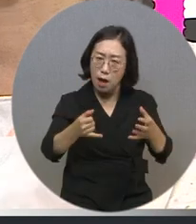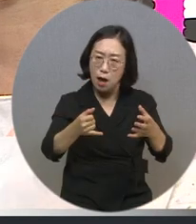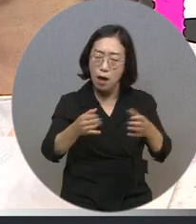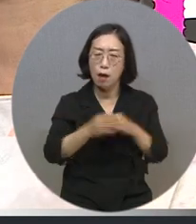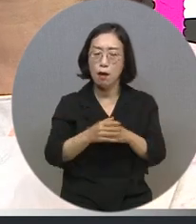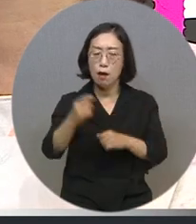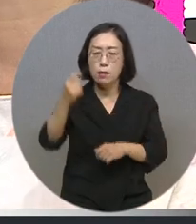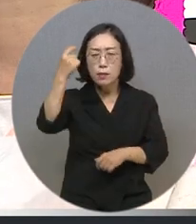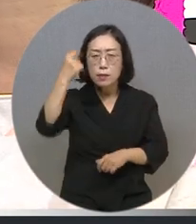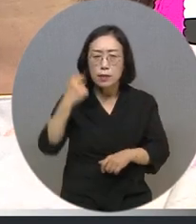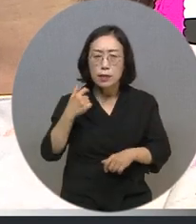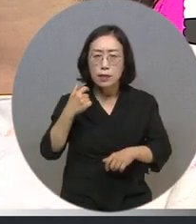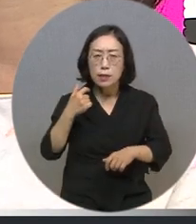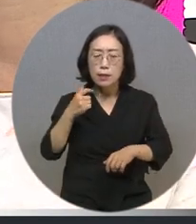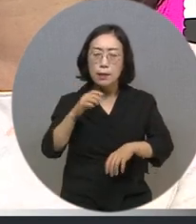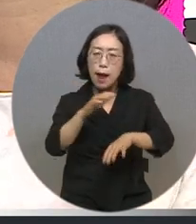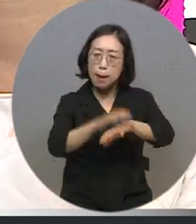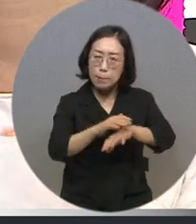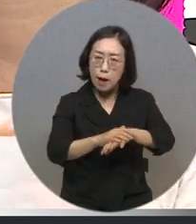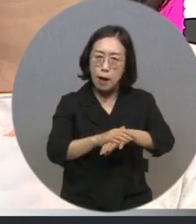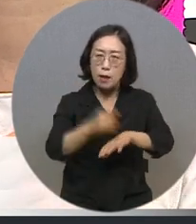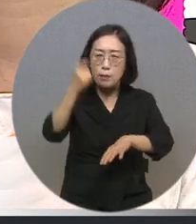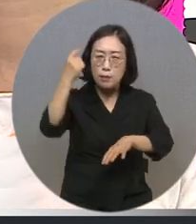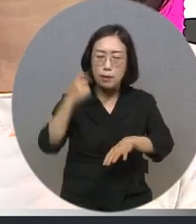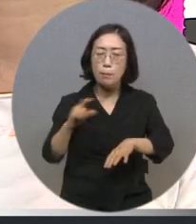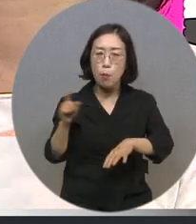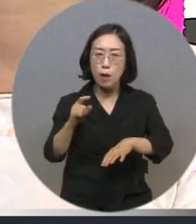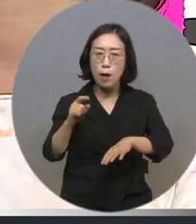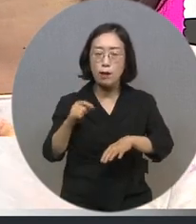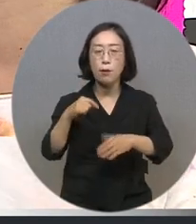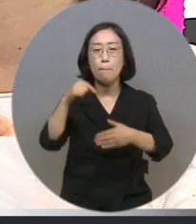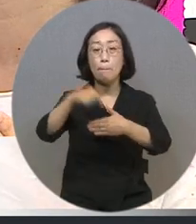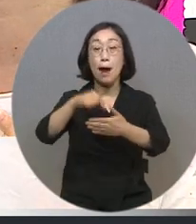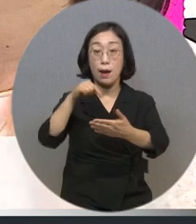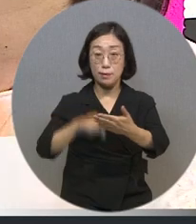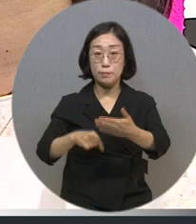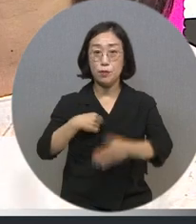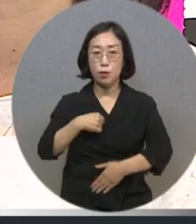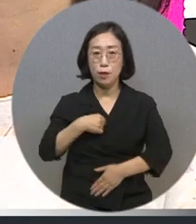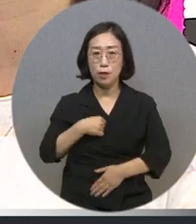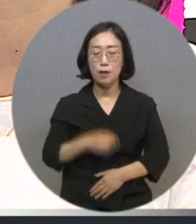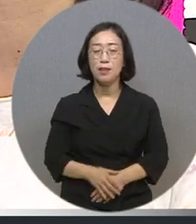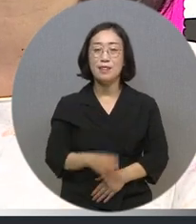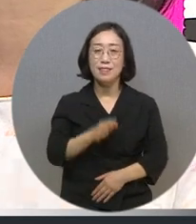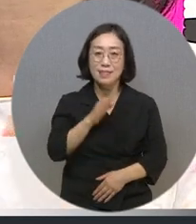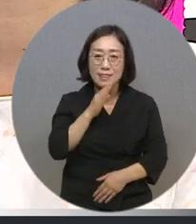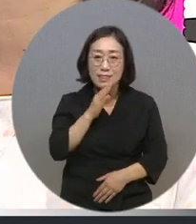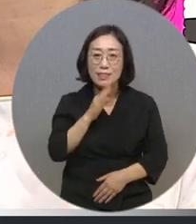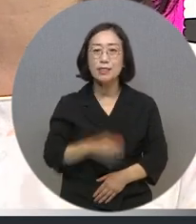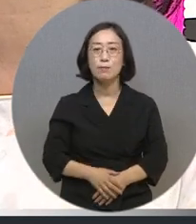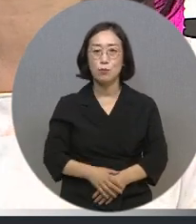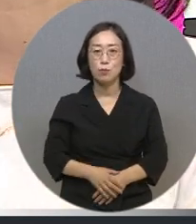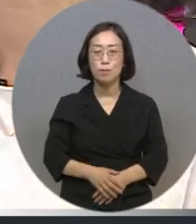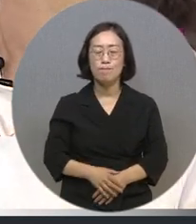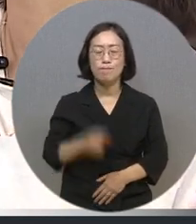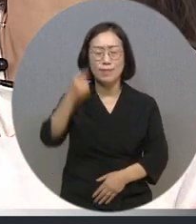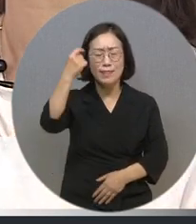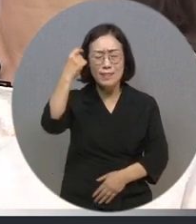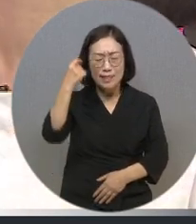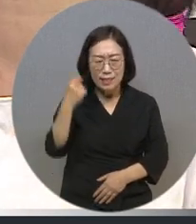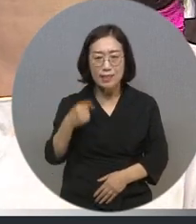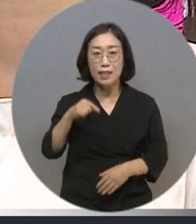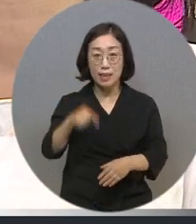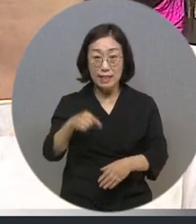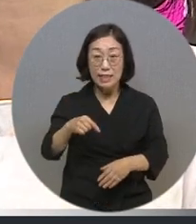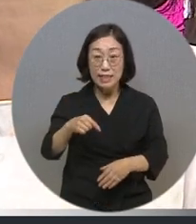사람이 감각하는 세계는 어떨까? 그런 마음을 저한테 이렇게 아주 진심으로 갖게 해준 게 이